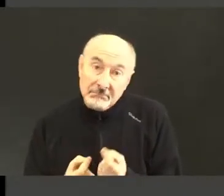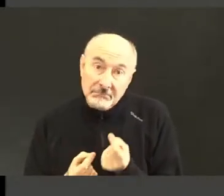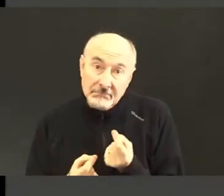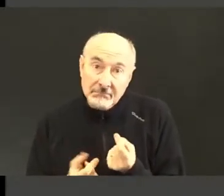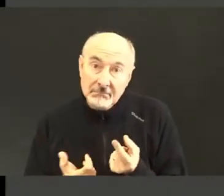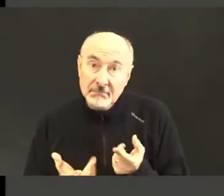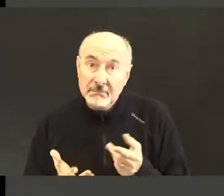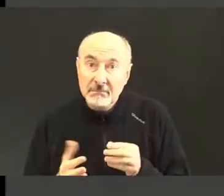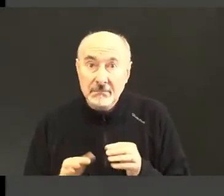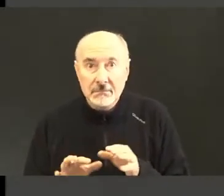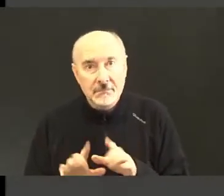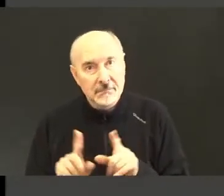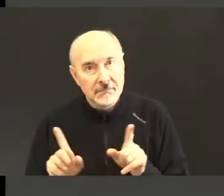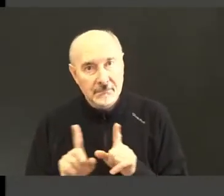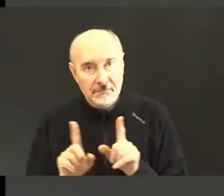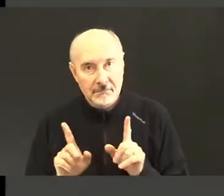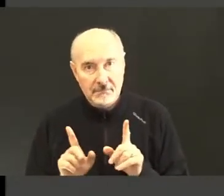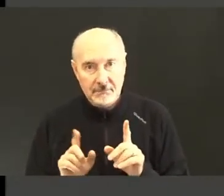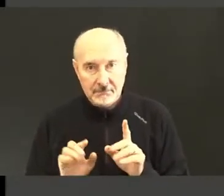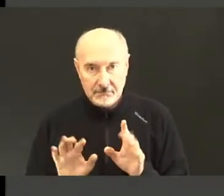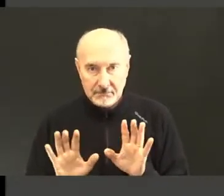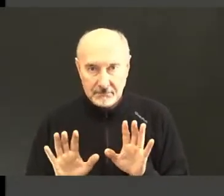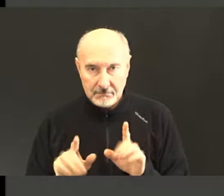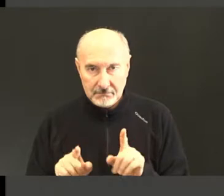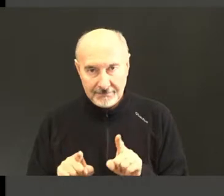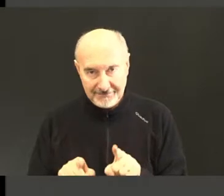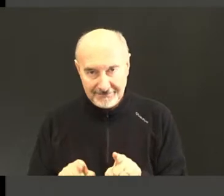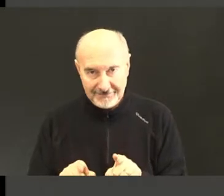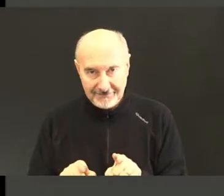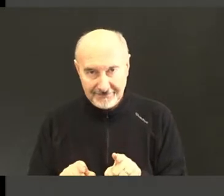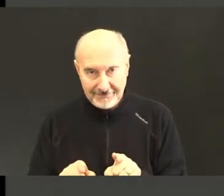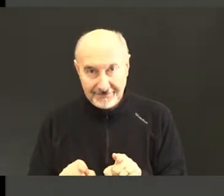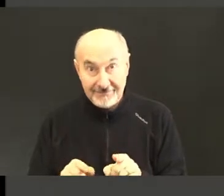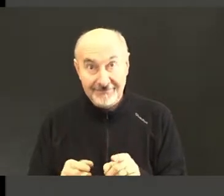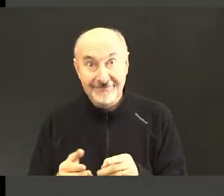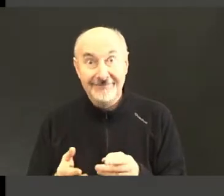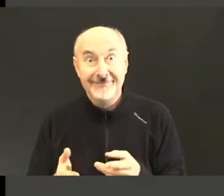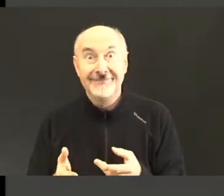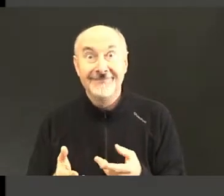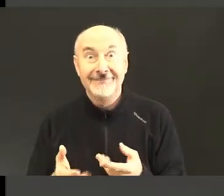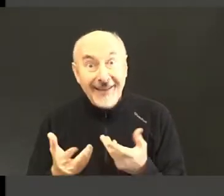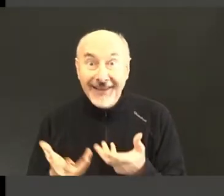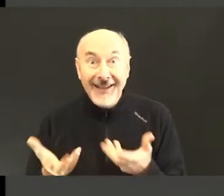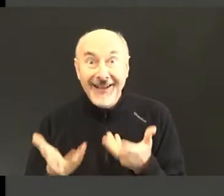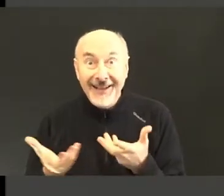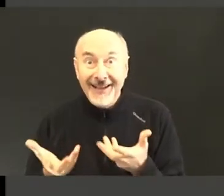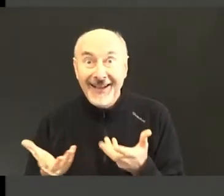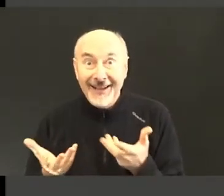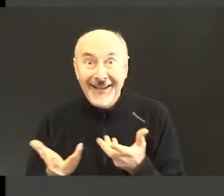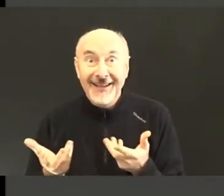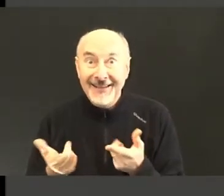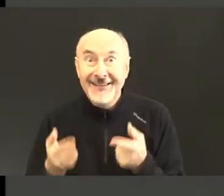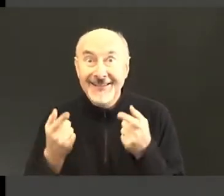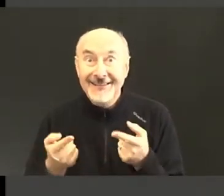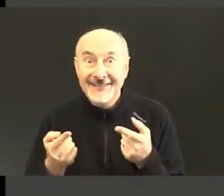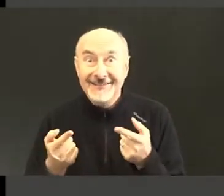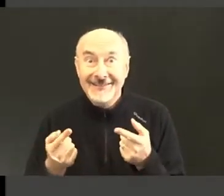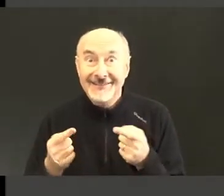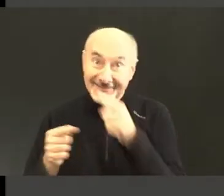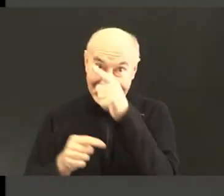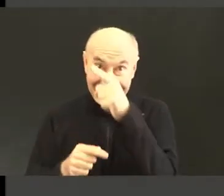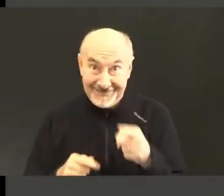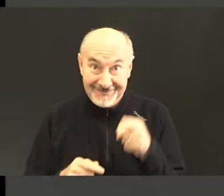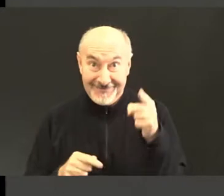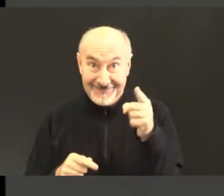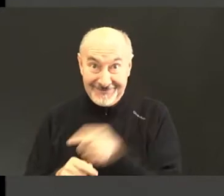Per me non cambiare. Per voi farvi cambiare. Un segno sulla lista per